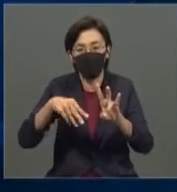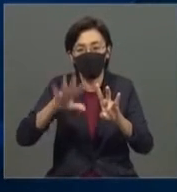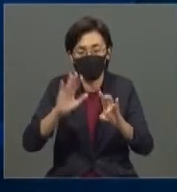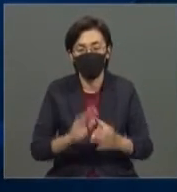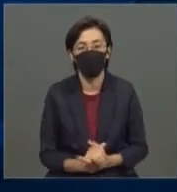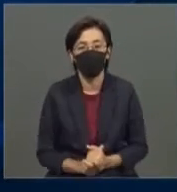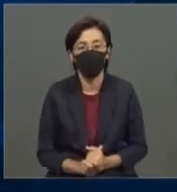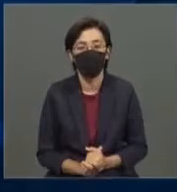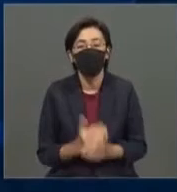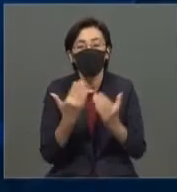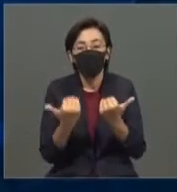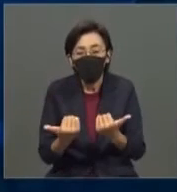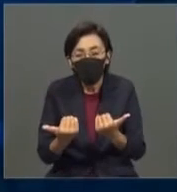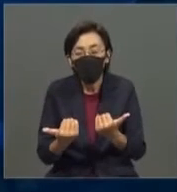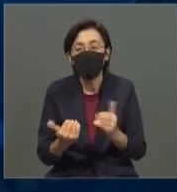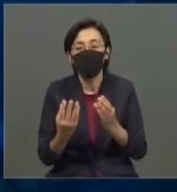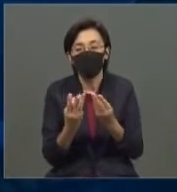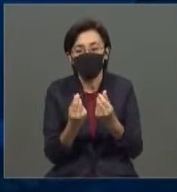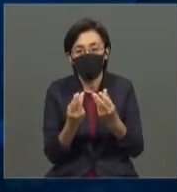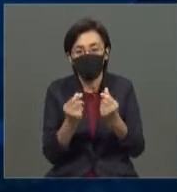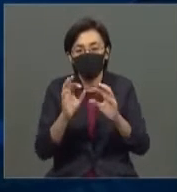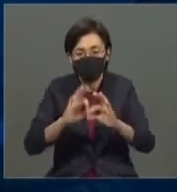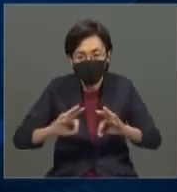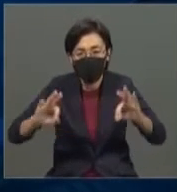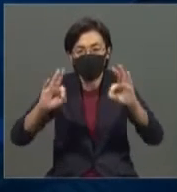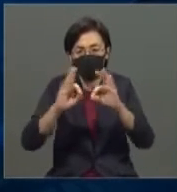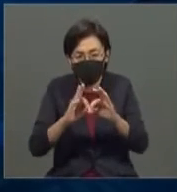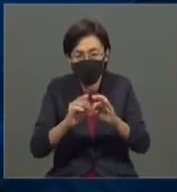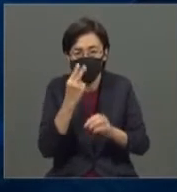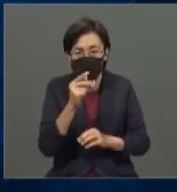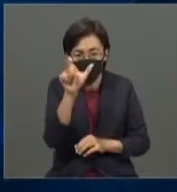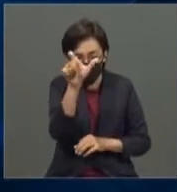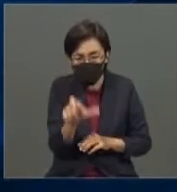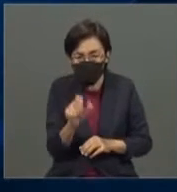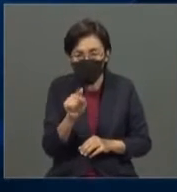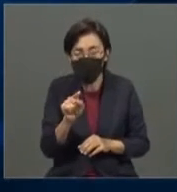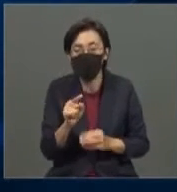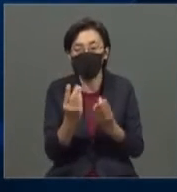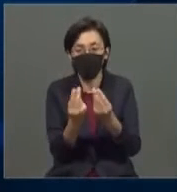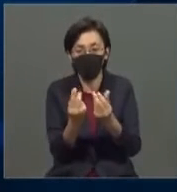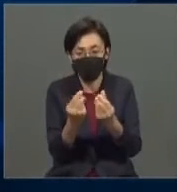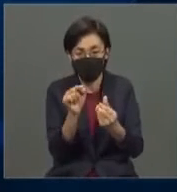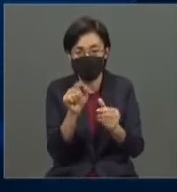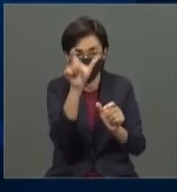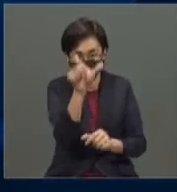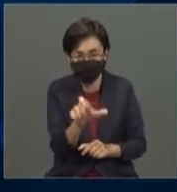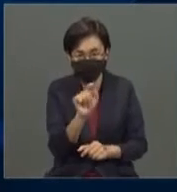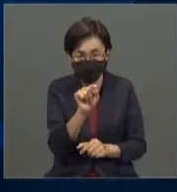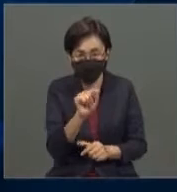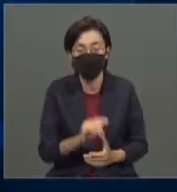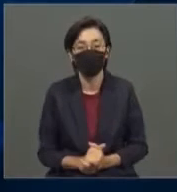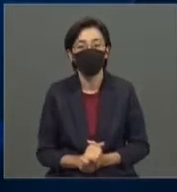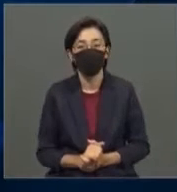ให้ตัวเลขที่สำคัญอยากให้เน้นย้ำมาดูที่ตัวเลขแรกนะครับว่า